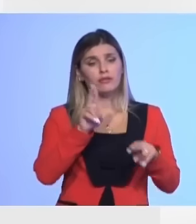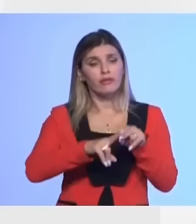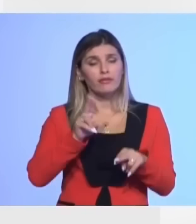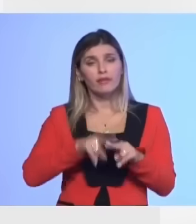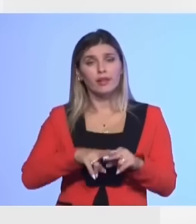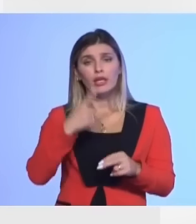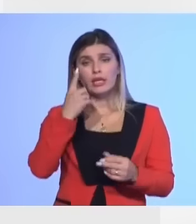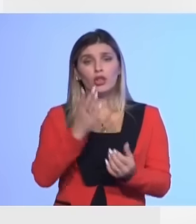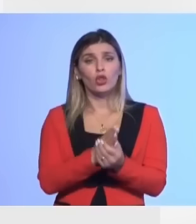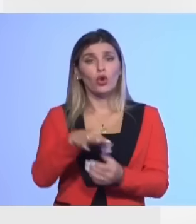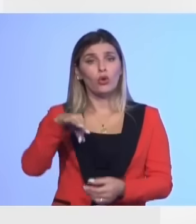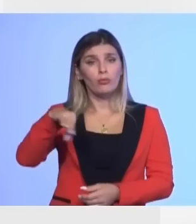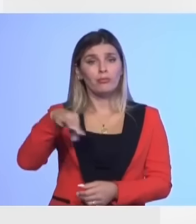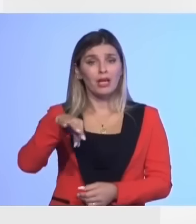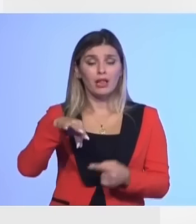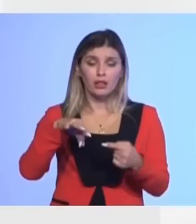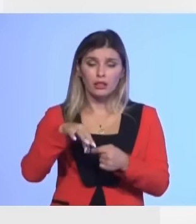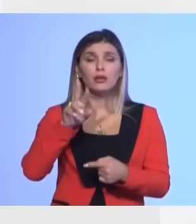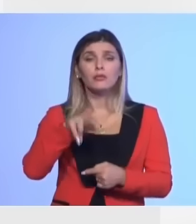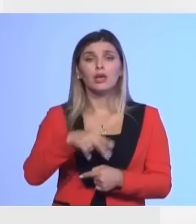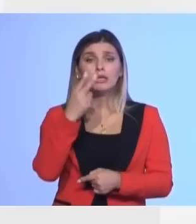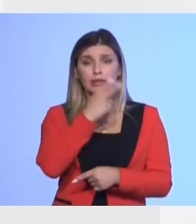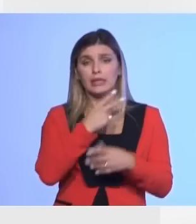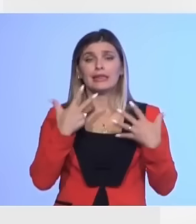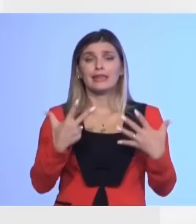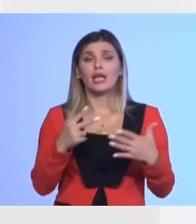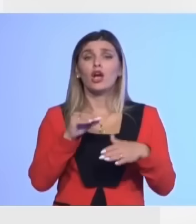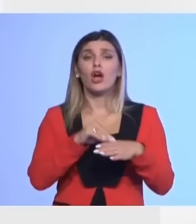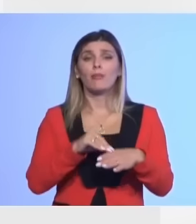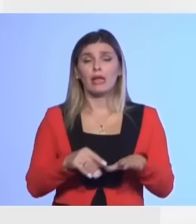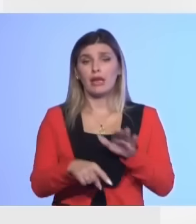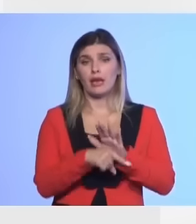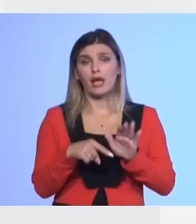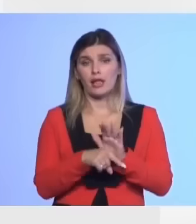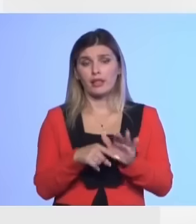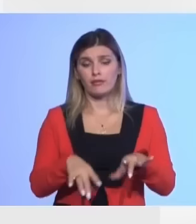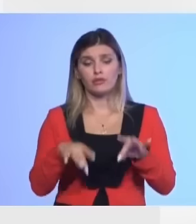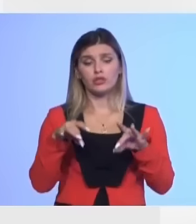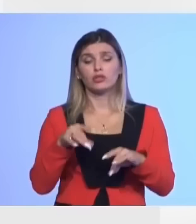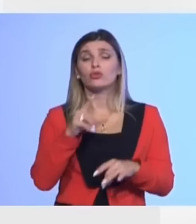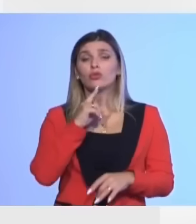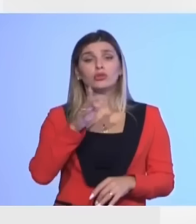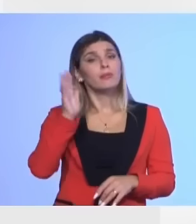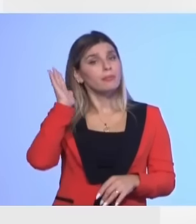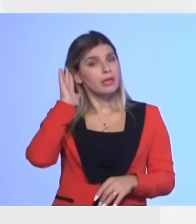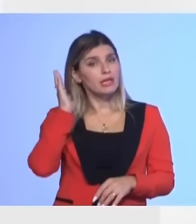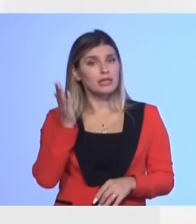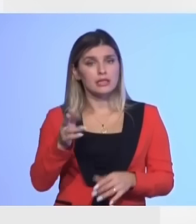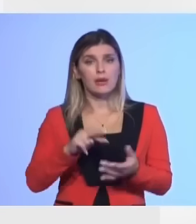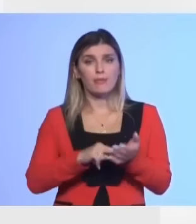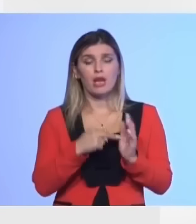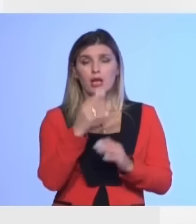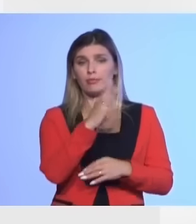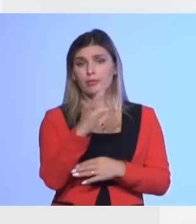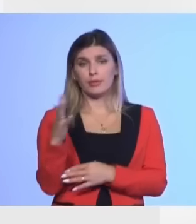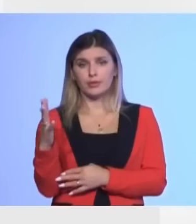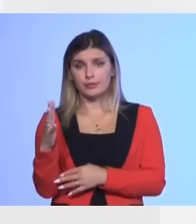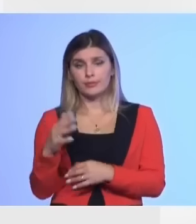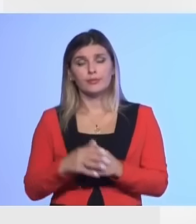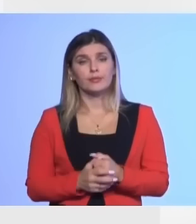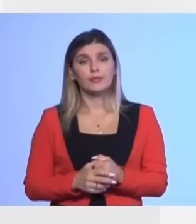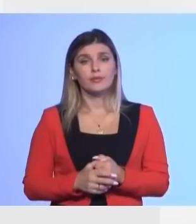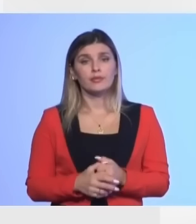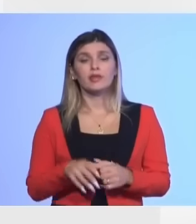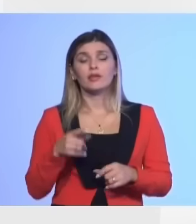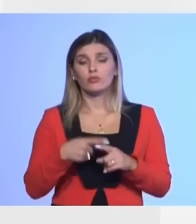një dokument që në vetë përmban 28 komente negative, të gjetura nga Ministria e Mjedisit, Planifikimit Hapësinor dhe